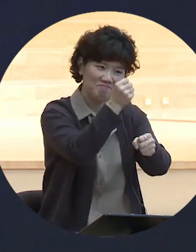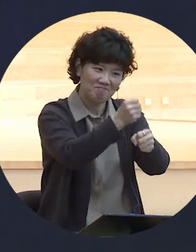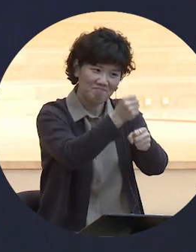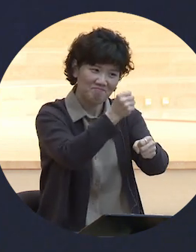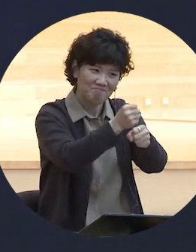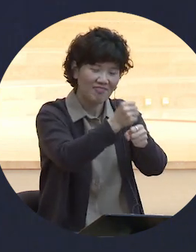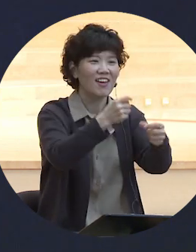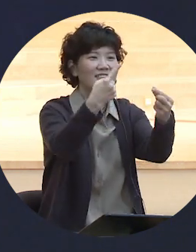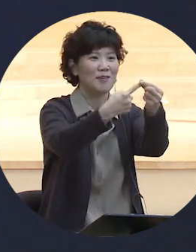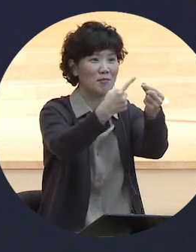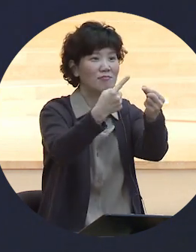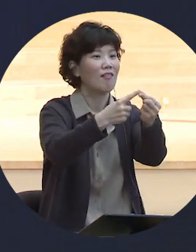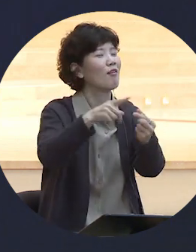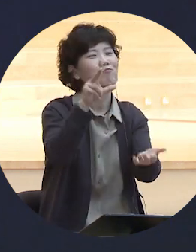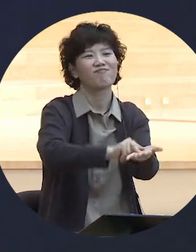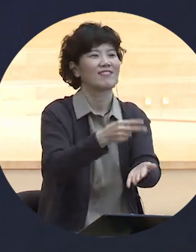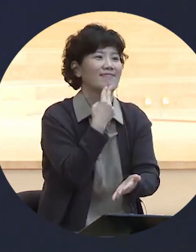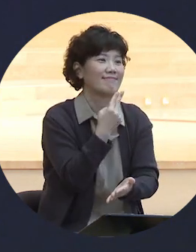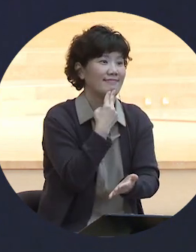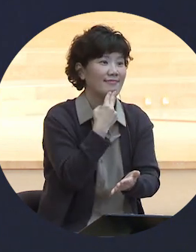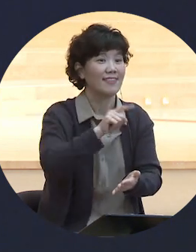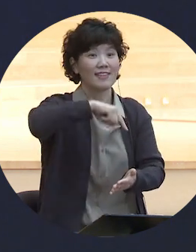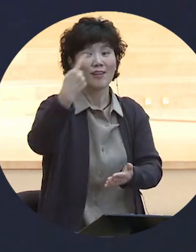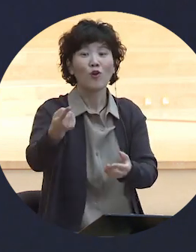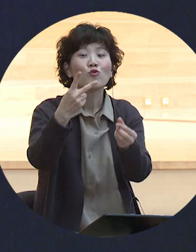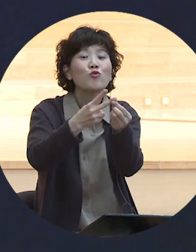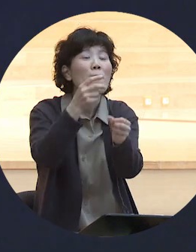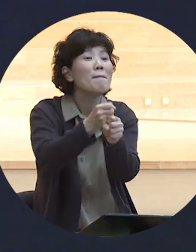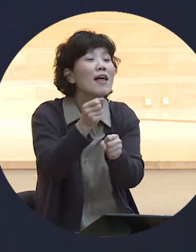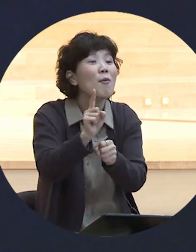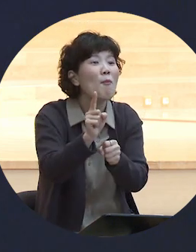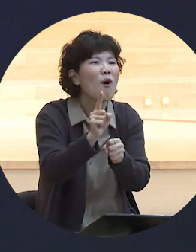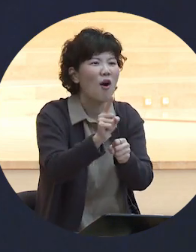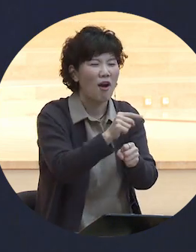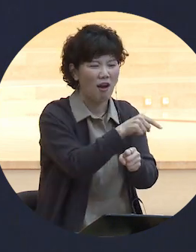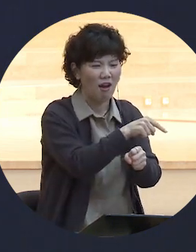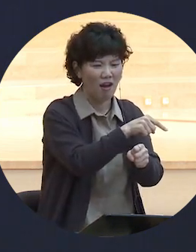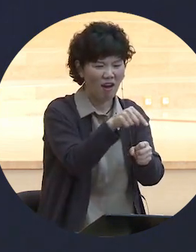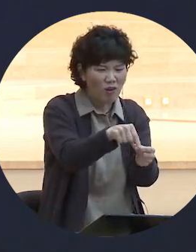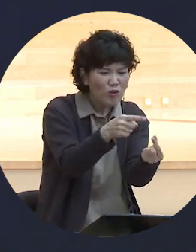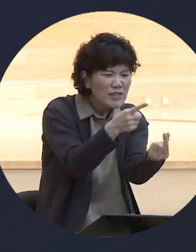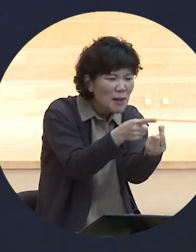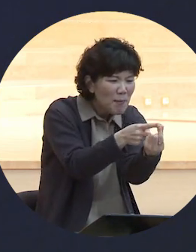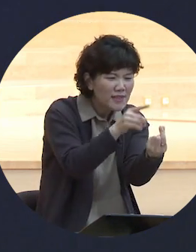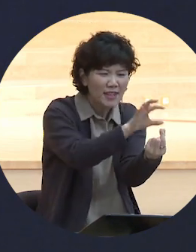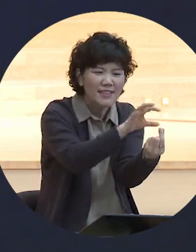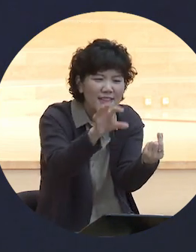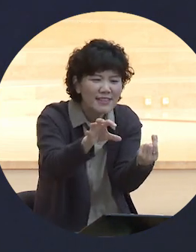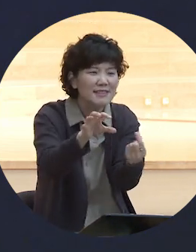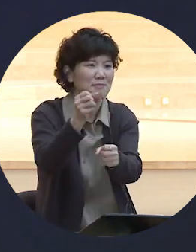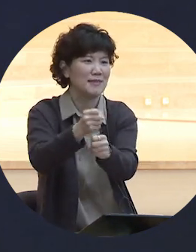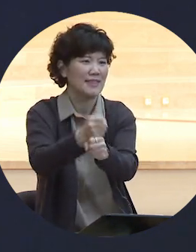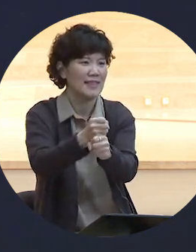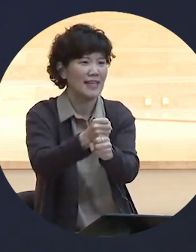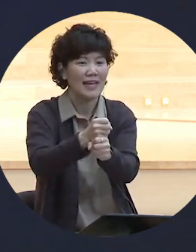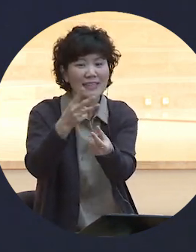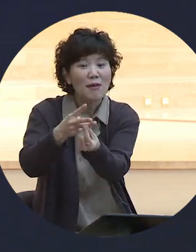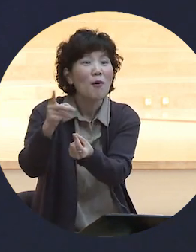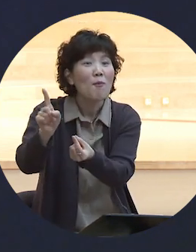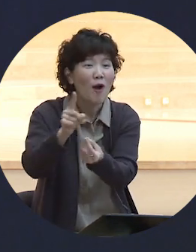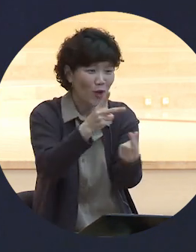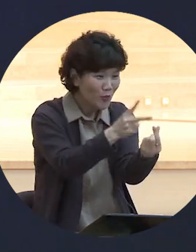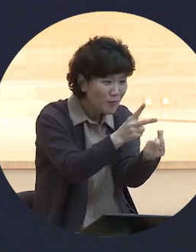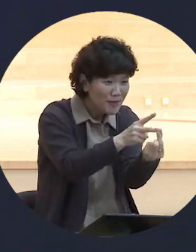말굽을 만들고 나서 그 다음에 두 번째 말굽은 어떻게 만들었냐? 첫 번째 말굽을 본따서 두 번째를 만들었습니다. 세 번째는 어떻게?